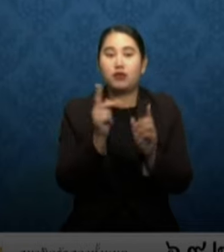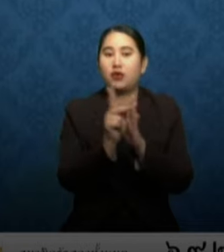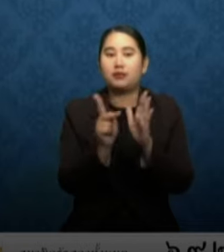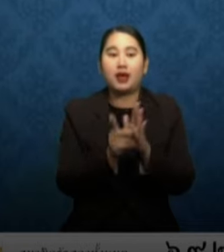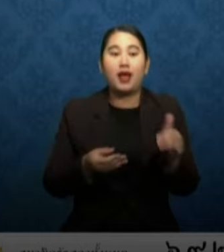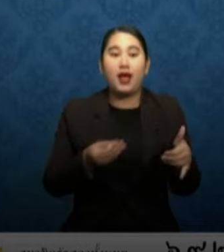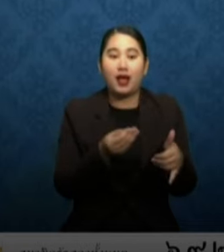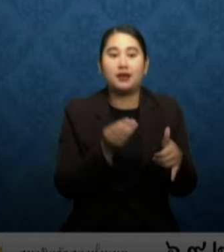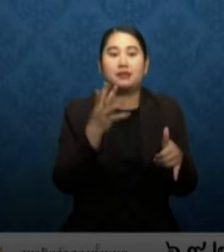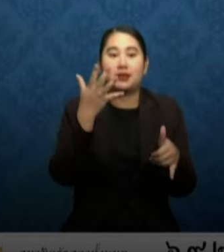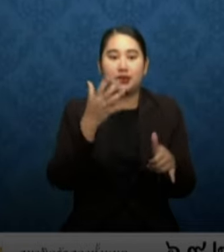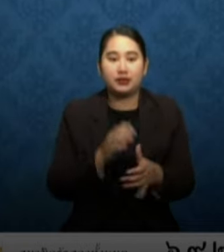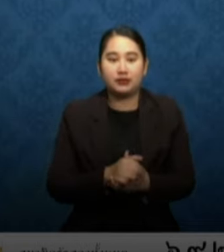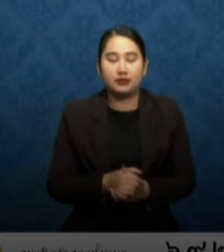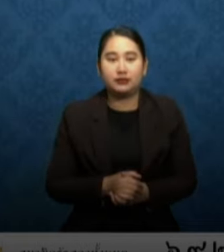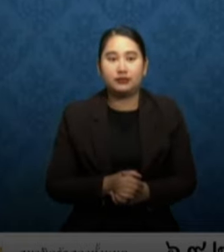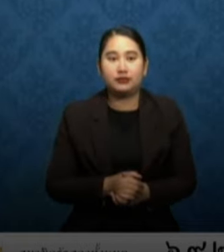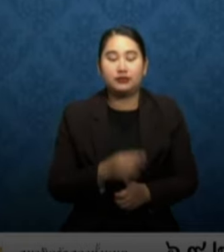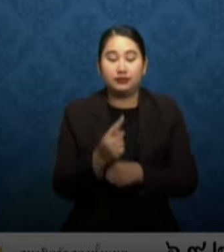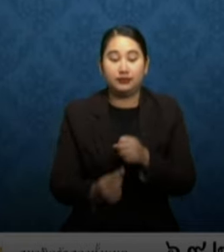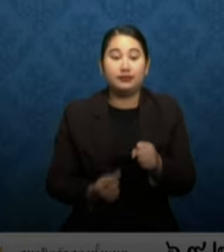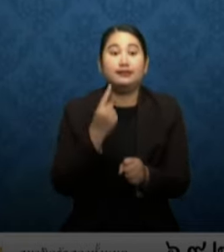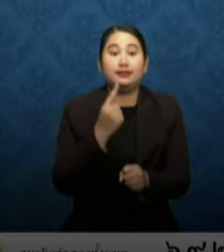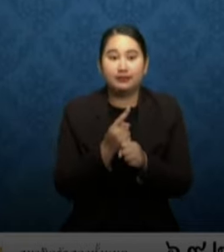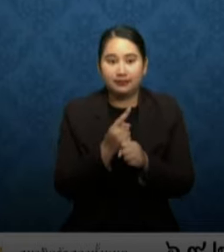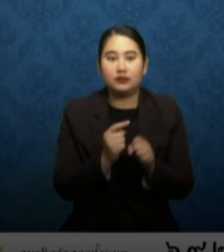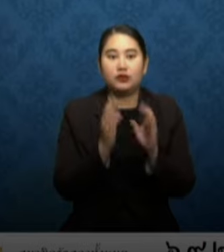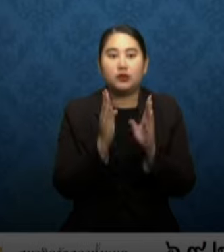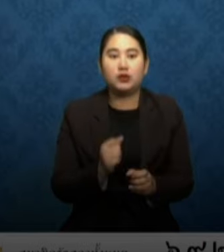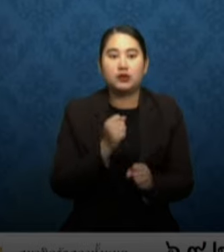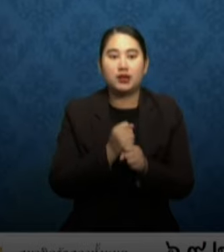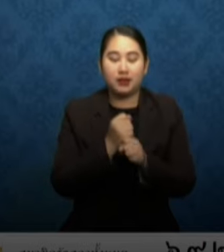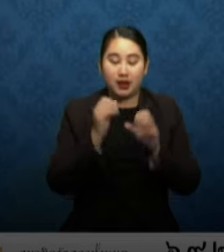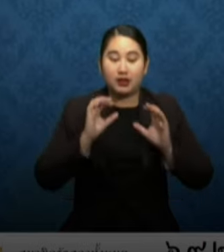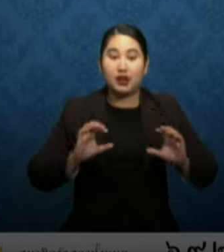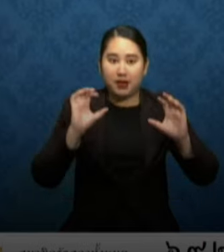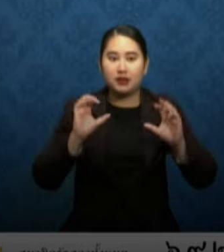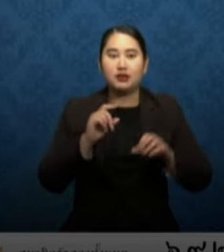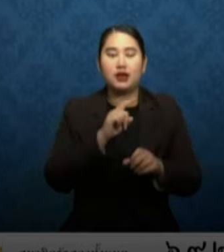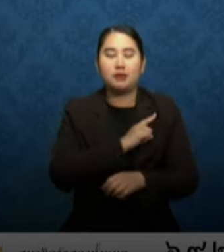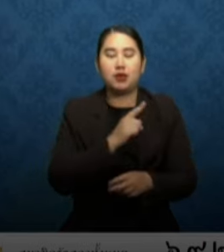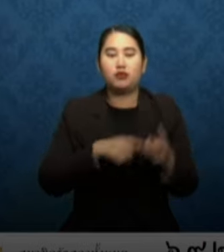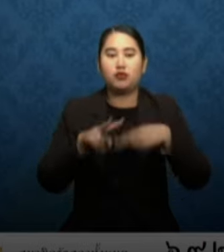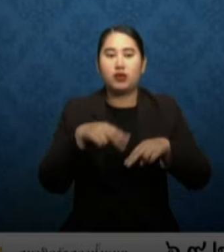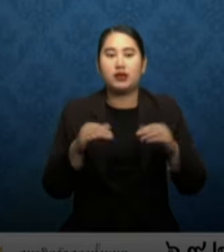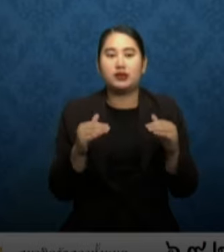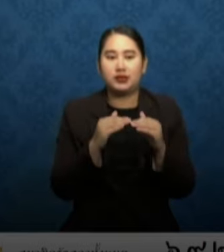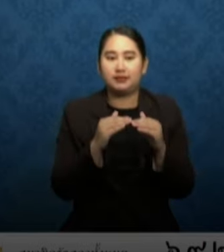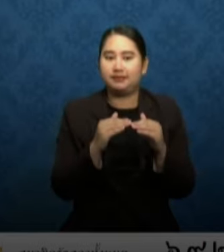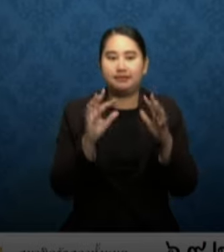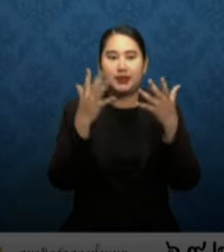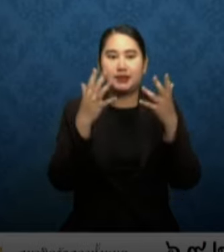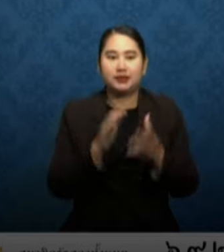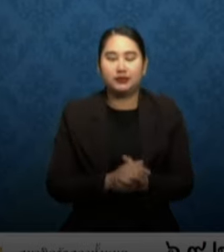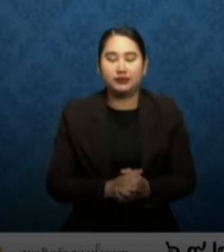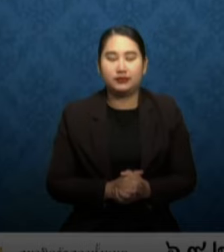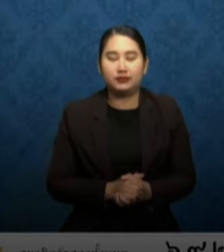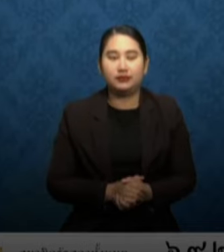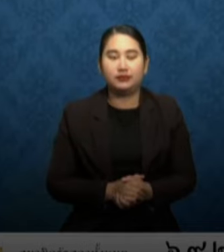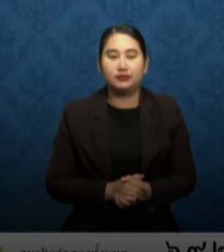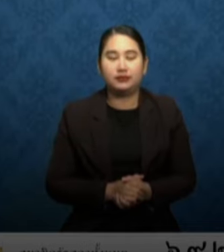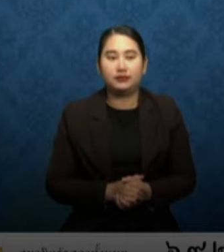ก็ไม่ได้รับ 1ปีที่ผ่านมาเจ้าหน้าที่รัฐเองก็ไม่ทำหน้าที่คุ้มครองสิทธิ์สิทธิ์ของแรง